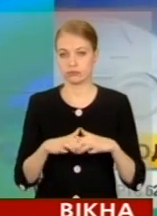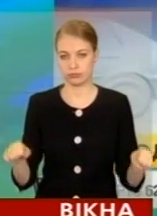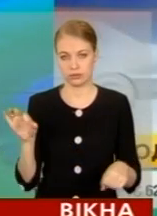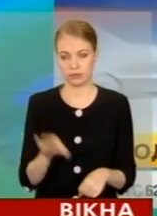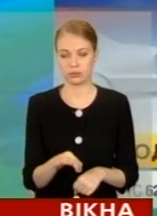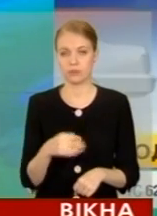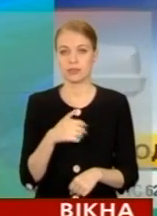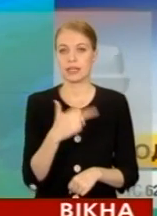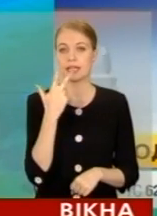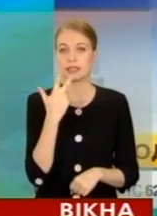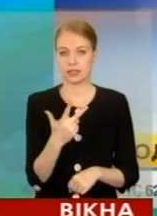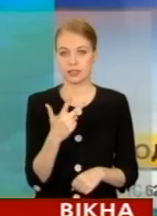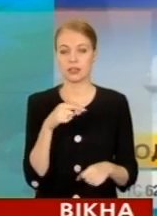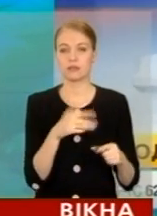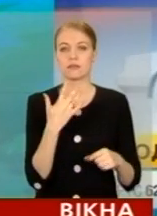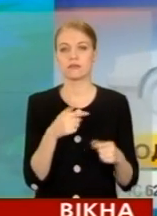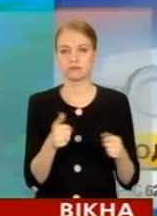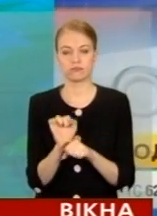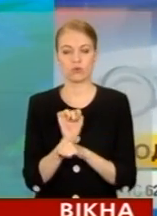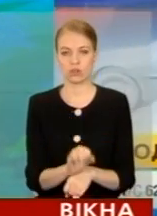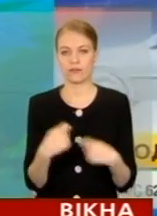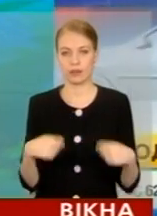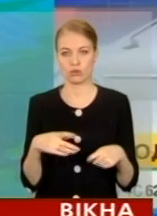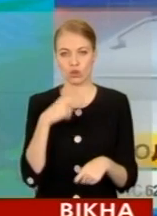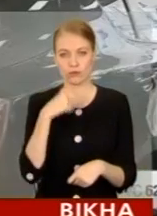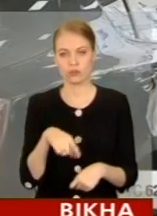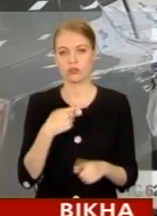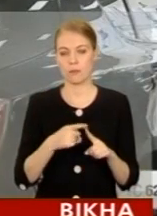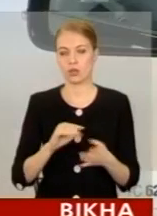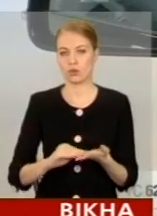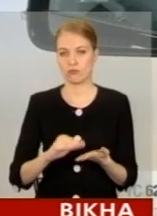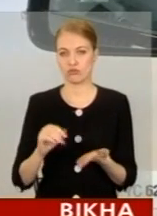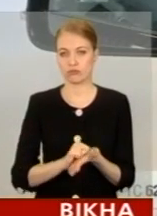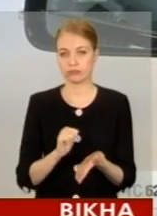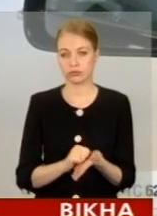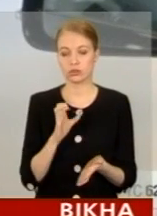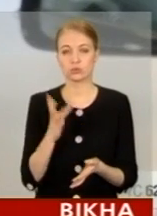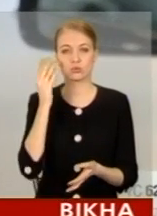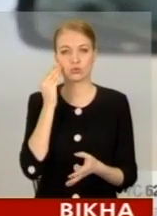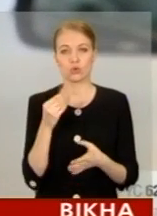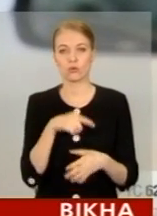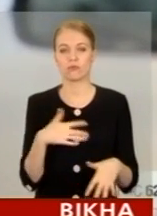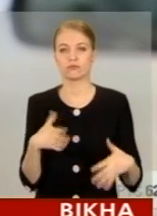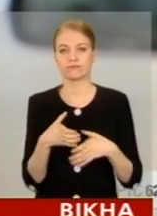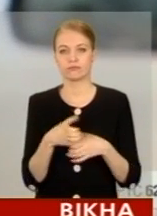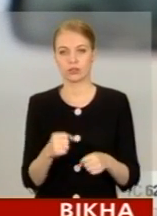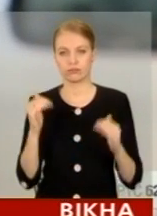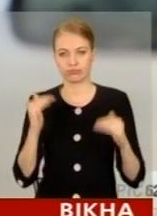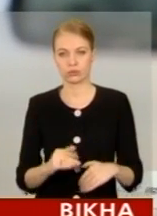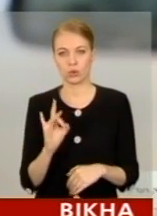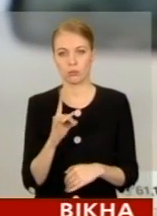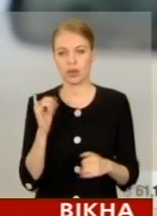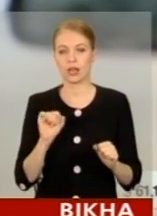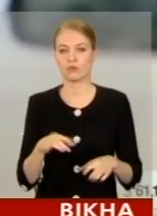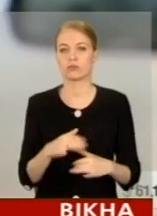розгрібають. Ряд автодилерів встановили продажу в Росії. Об этом пишет сьогодні ділова преса. З учетом ослаблення рубля і можливого повищення стоїмості